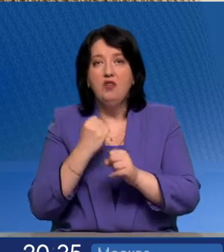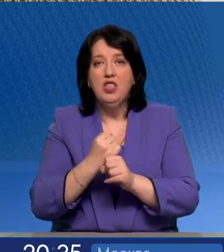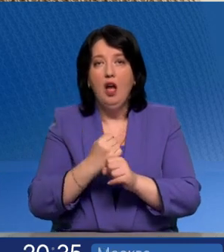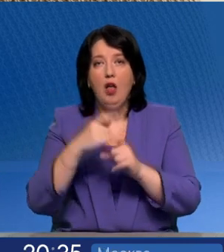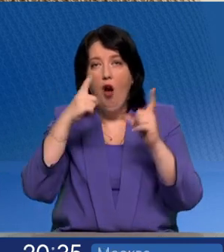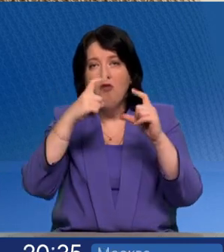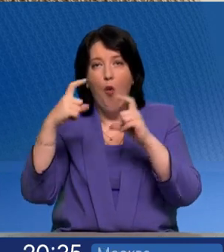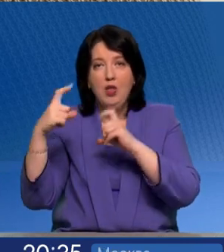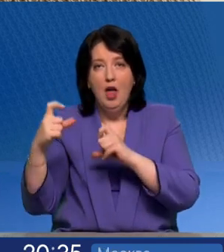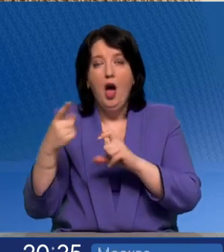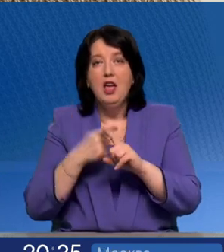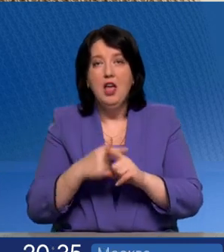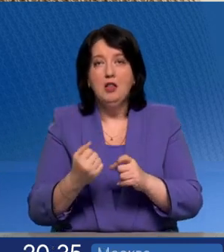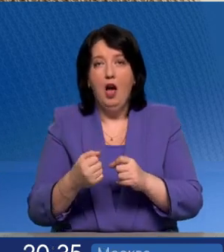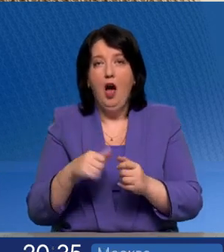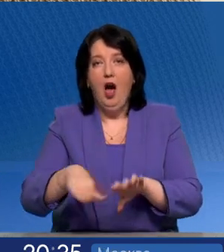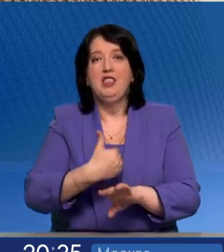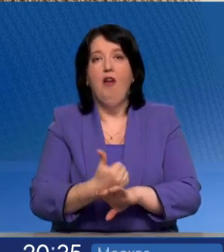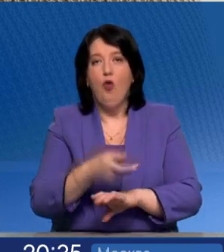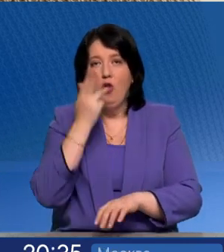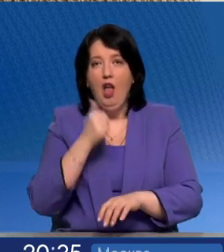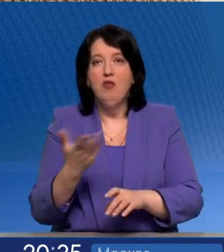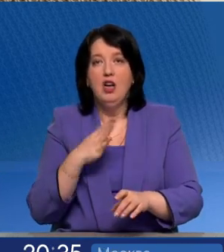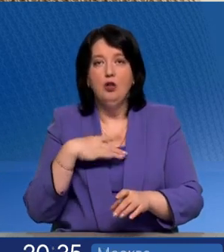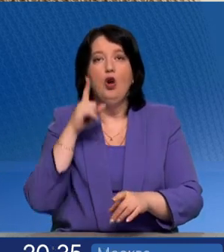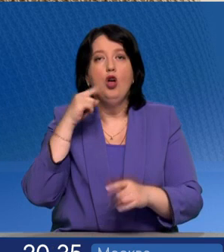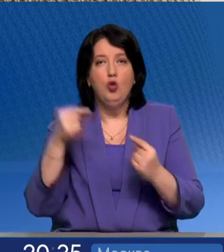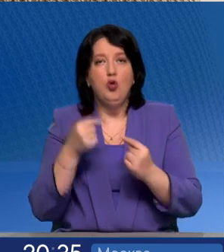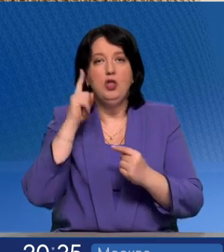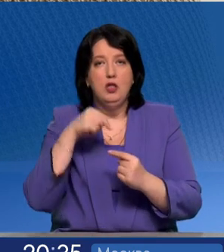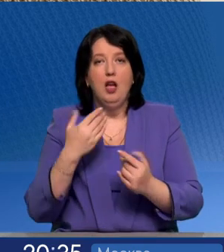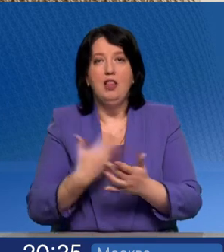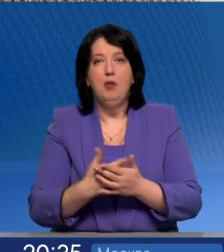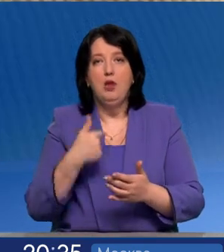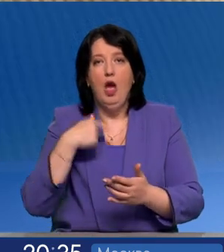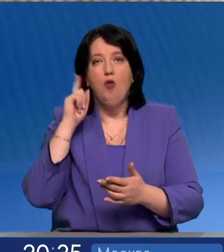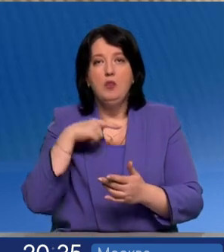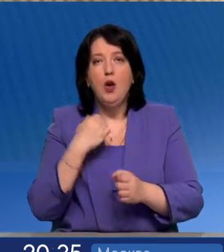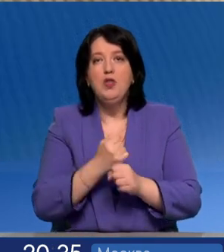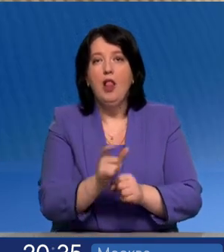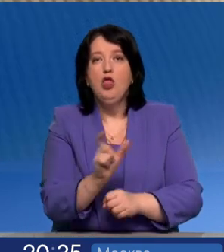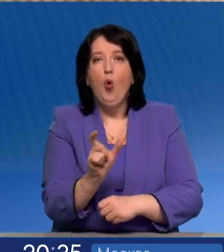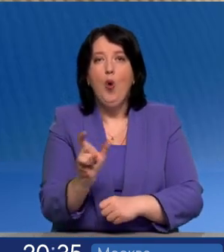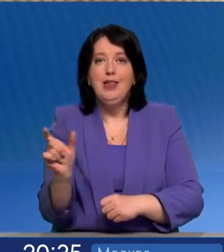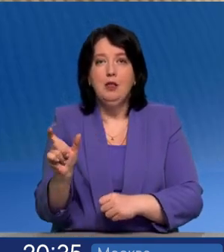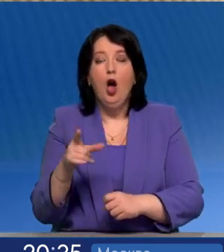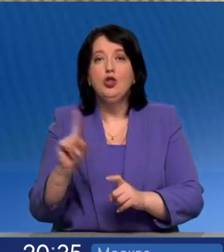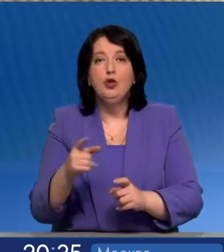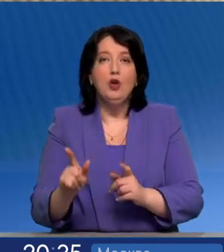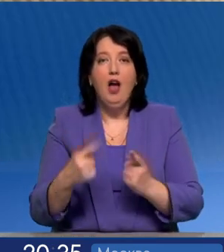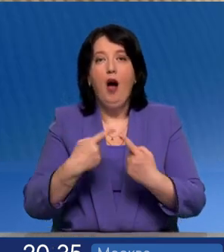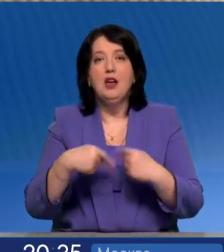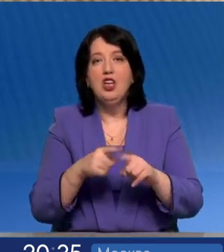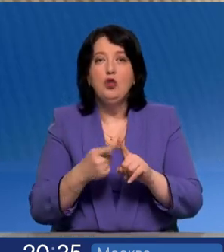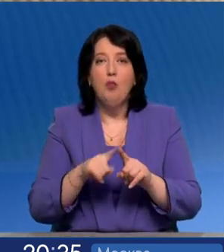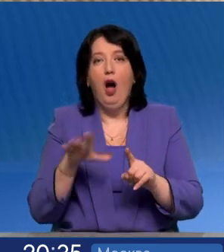твердый конкретный навык, вот человек умеет что-то делать. Я умею снимать сторис, например. Что-то мы создаем. Какой-то продукт,